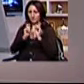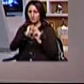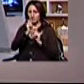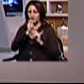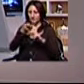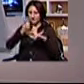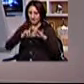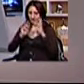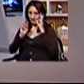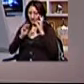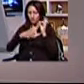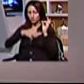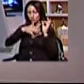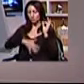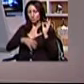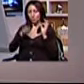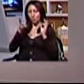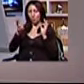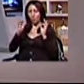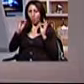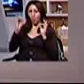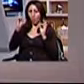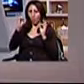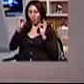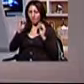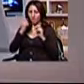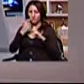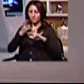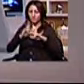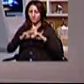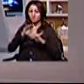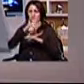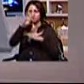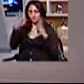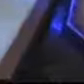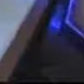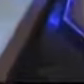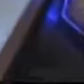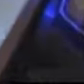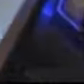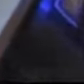الاخيره وانك لعلى خلق عظيم مع فضيله العالم الجليل الدكتور عمر عبد الكافي. ارجوكم تابعونا.